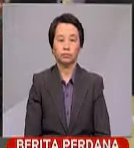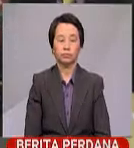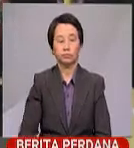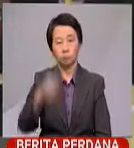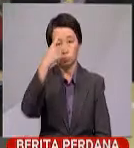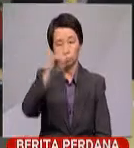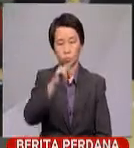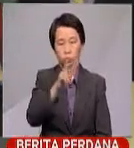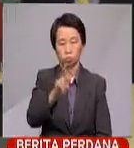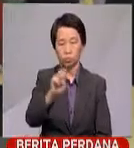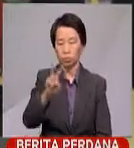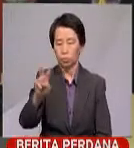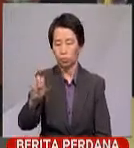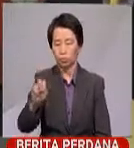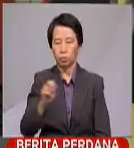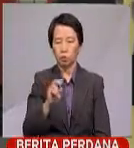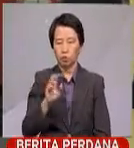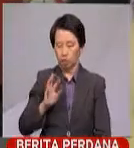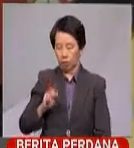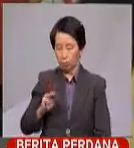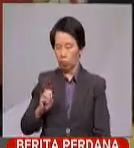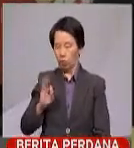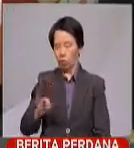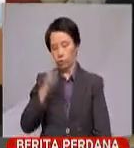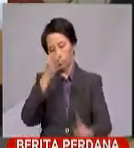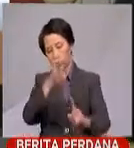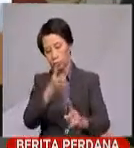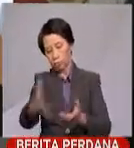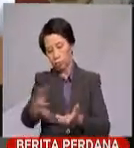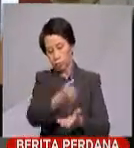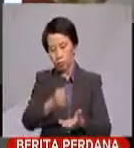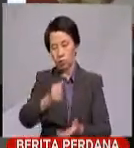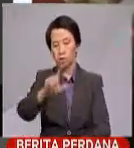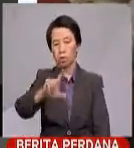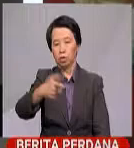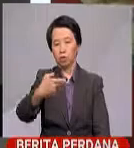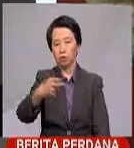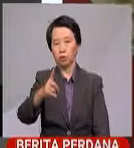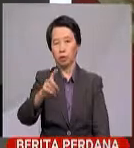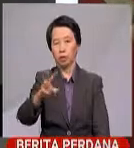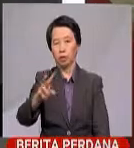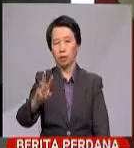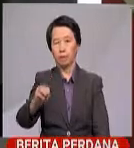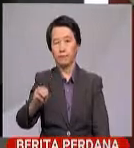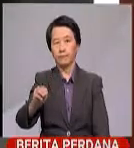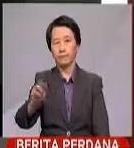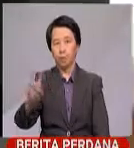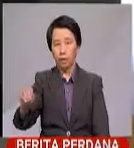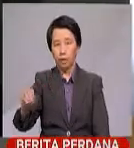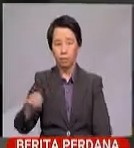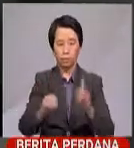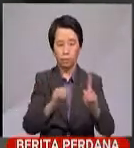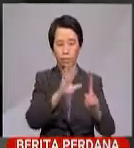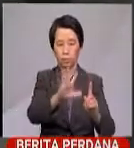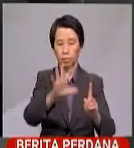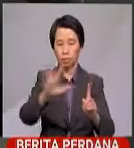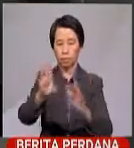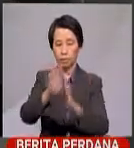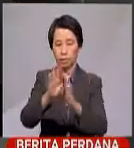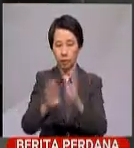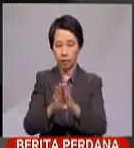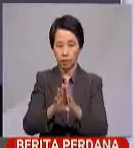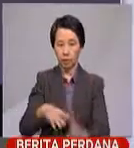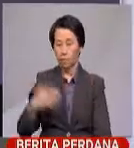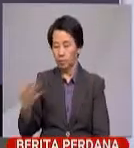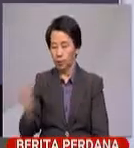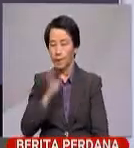Untuk 2020, Kementerian Kewangan mensasarkan kutipan cukai LHDNM sebanyak RM155 bilion. Beliau berkata